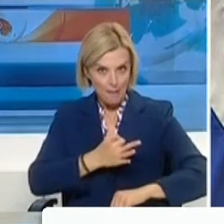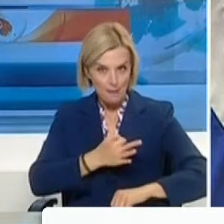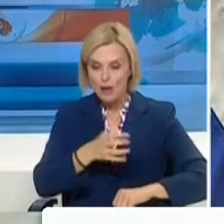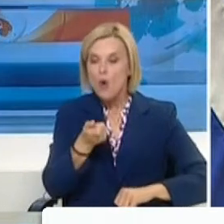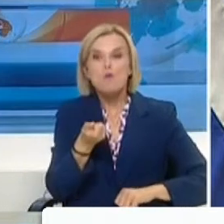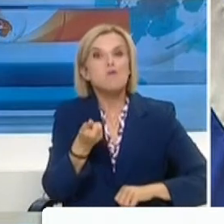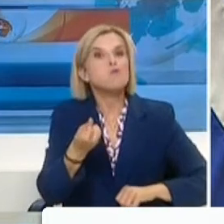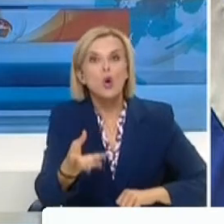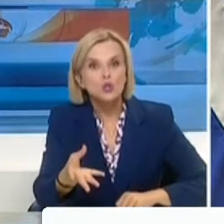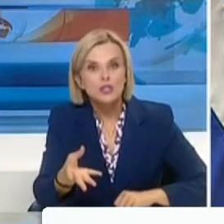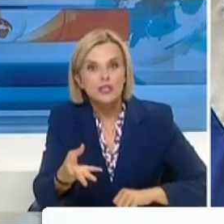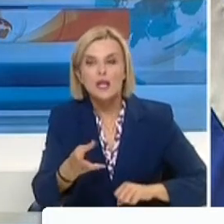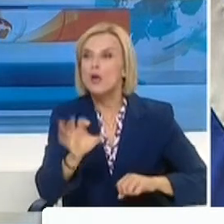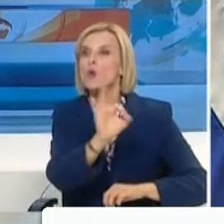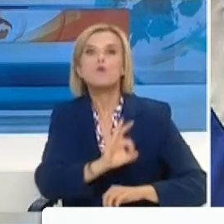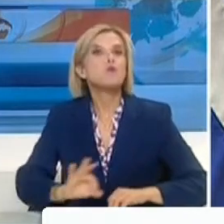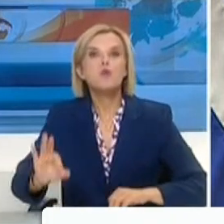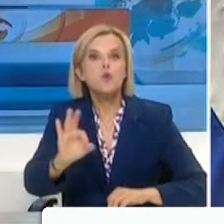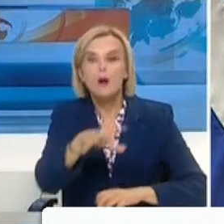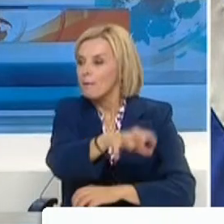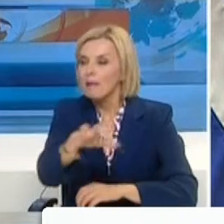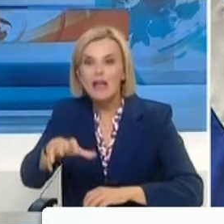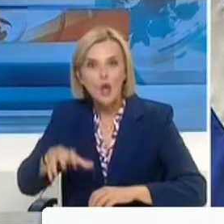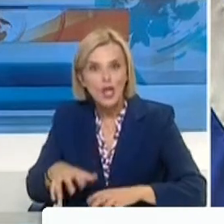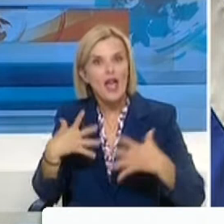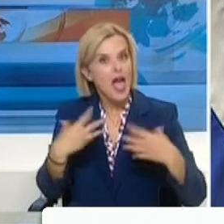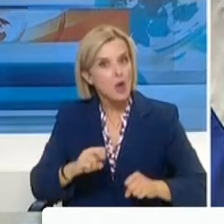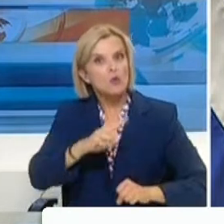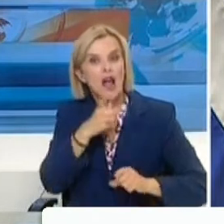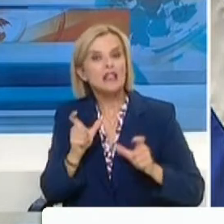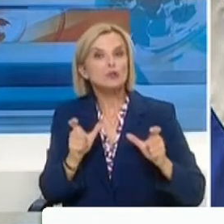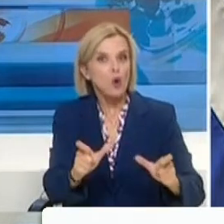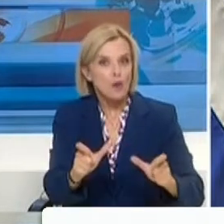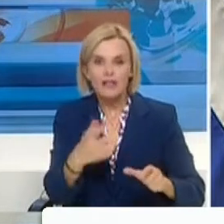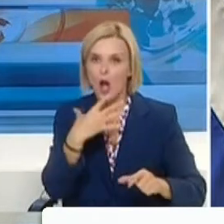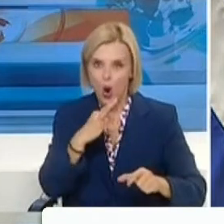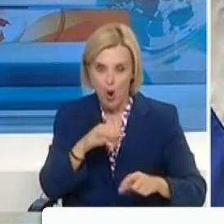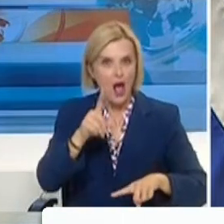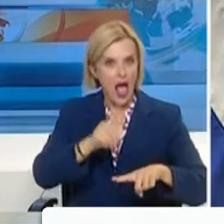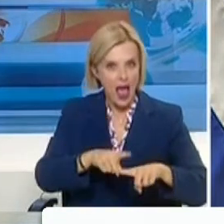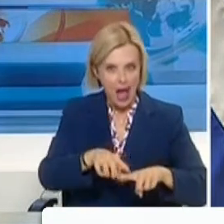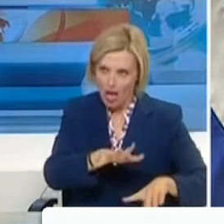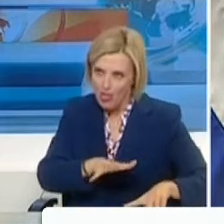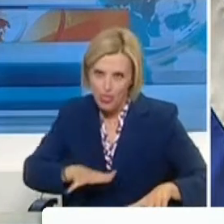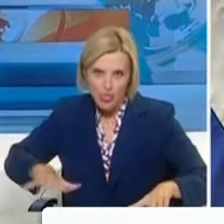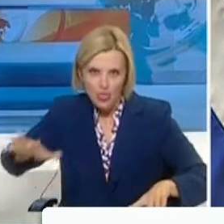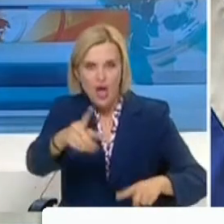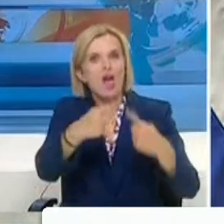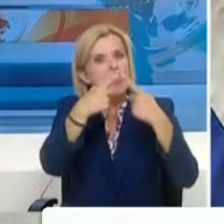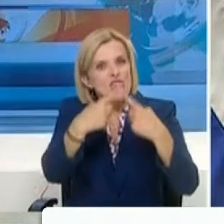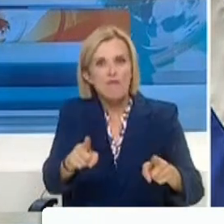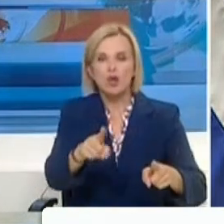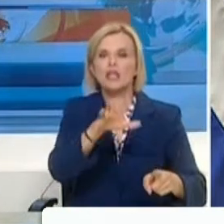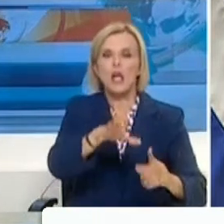η ποικιλομορφία της γεωγραφίας μας και της πορείας επιδημίας στη χώρα μπορεί να δείξει διαφορές σε κάποιες περιοχές. Λίγο παραπάνω κάποιες περιοχές,